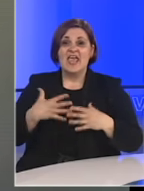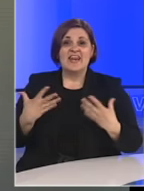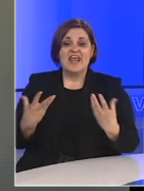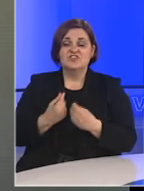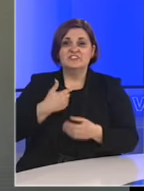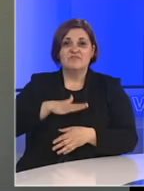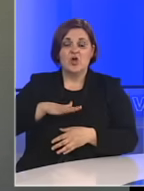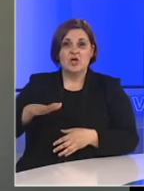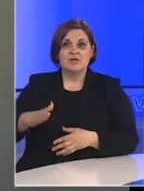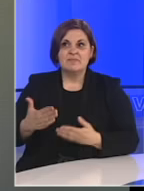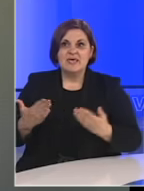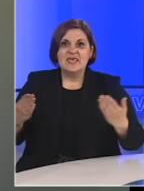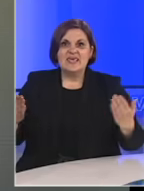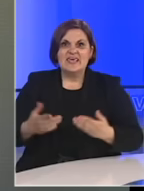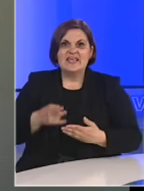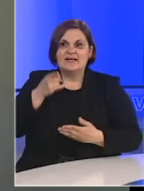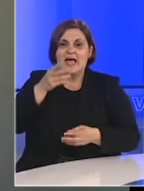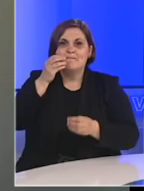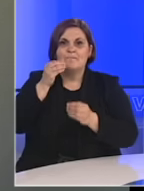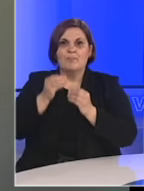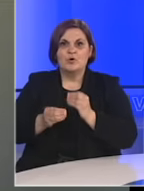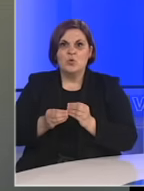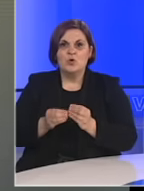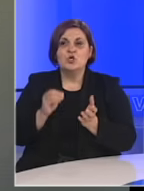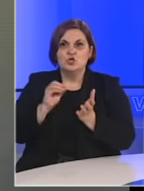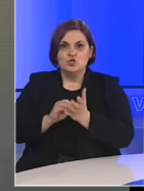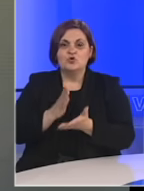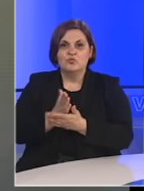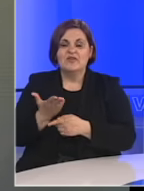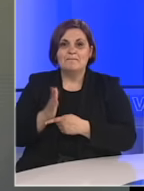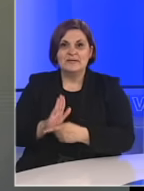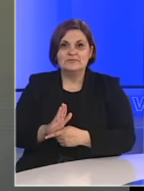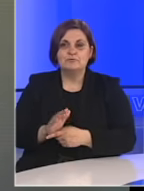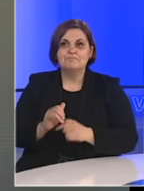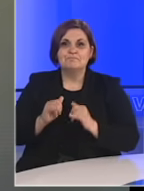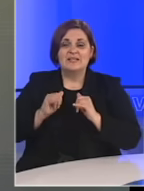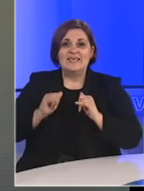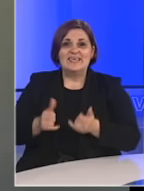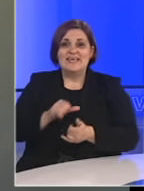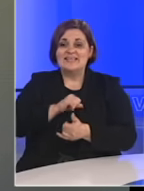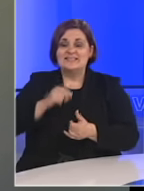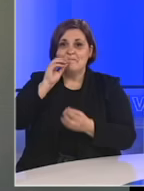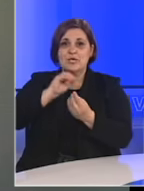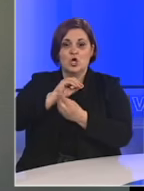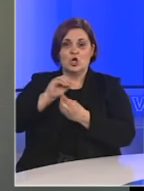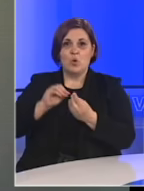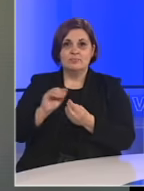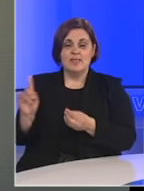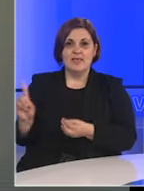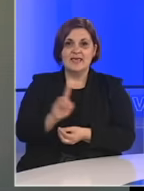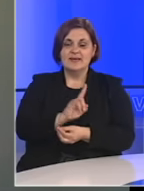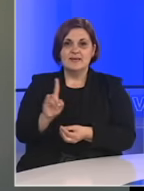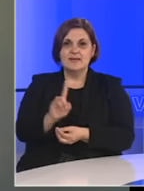svojim djecom i nekako nam je taj problem još uvijek prisutan, jer sami roditelji